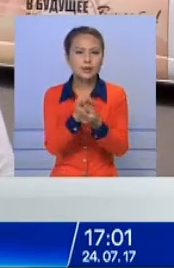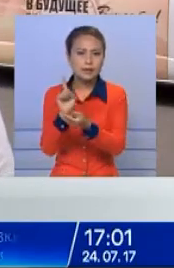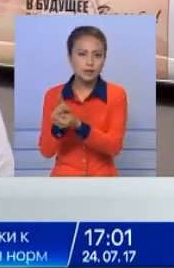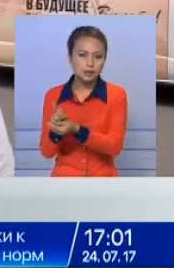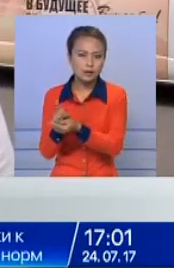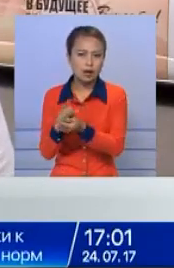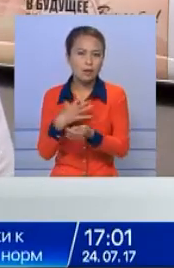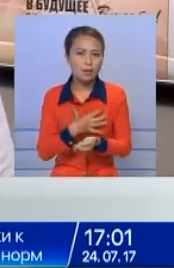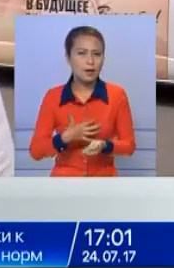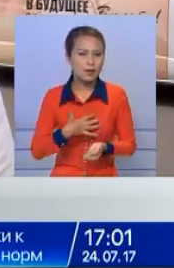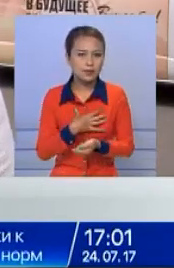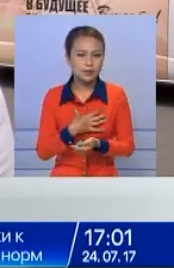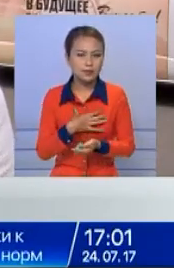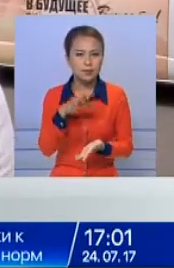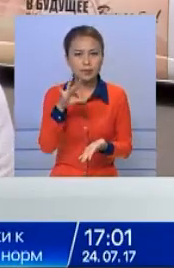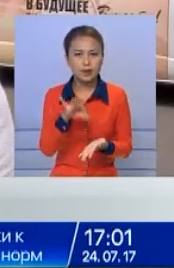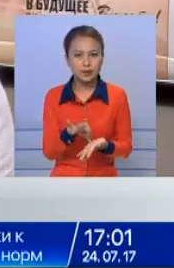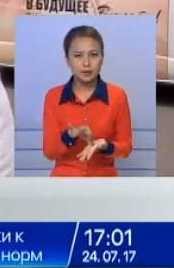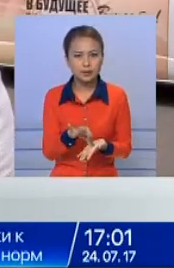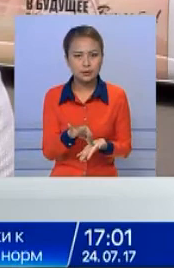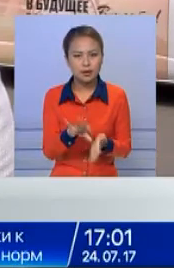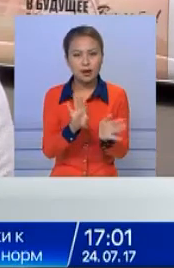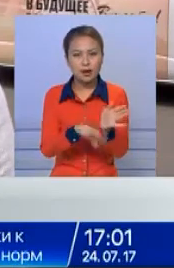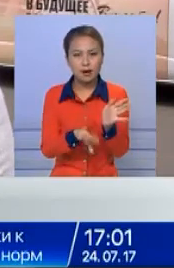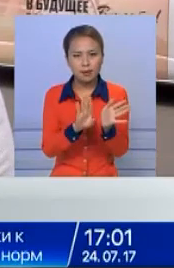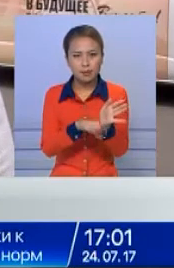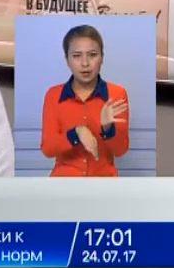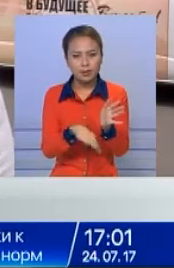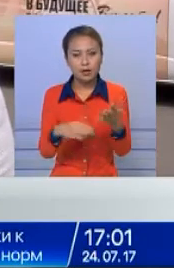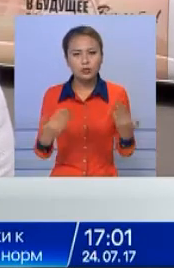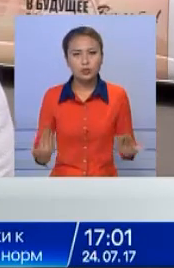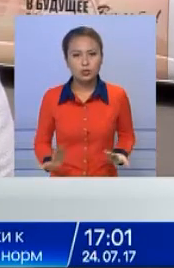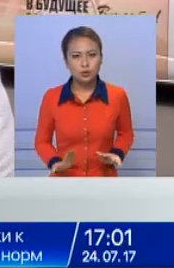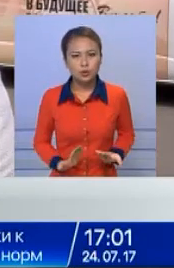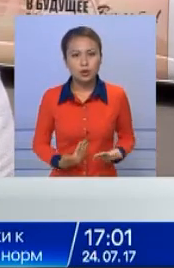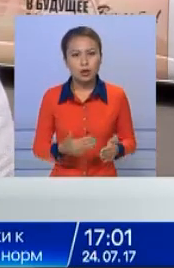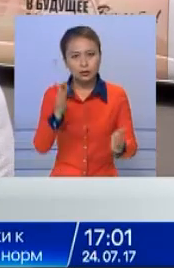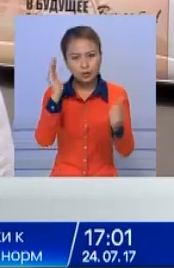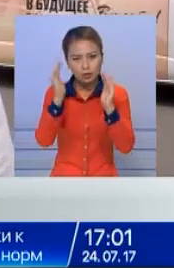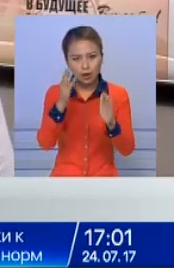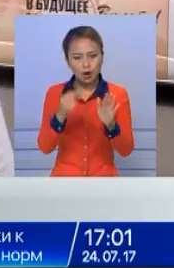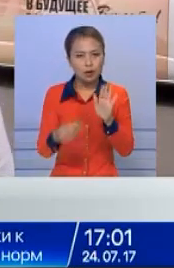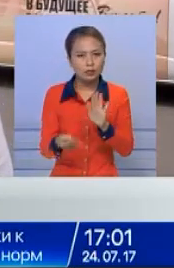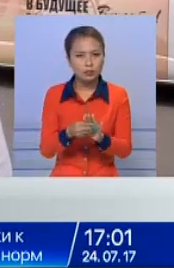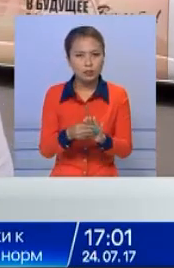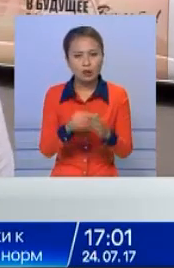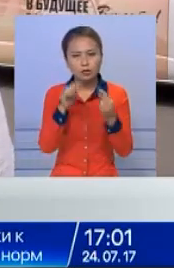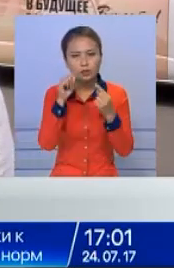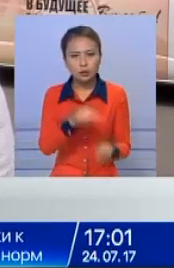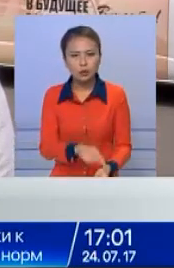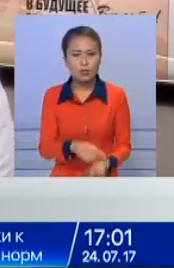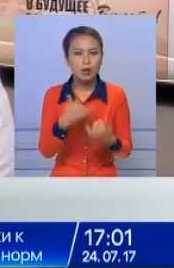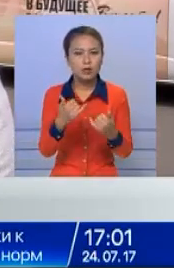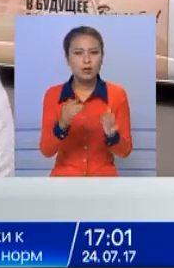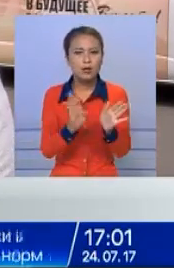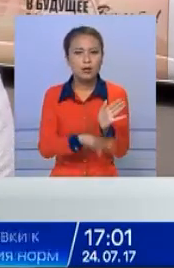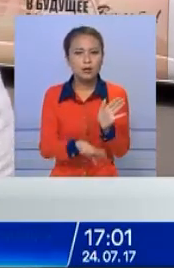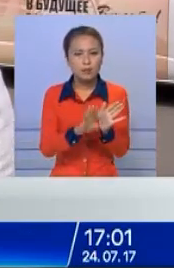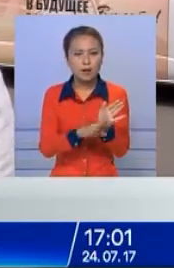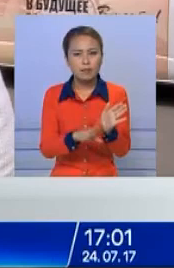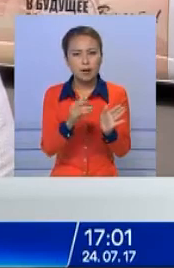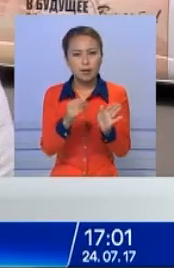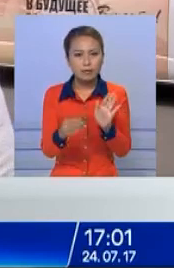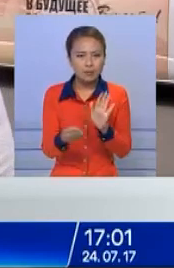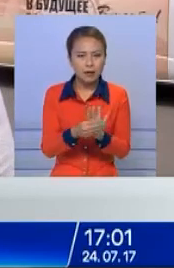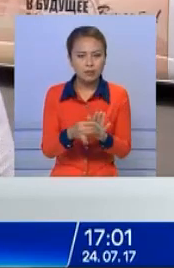негізгі мақсаты азаматтарға қарапайым тұрмыстық сыбайлас жемқорлықты жою жөнінде қарапайым азаматтарға пара алма,